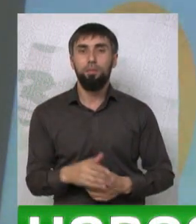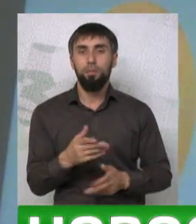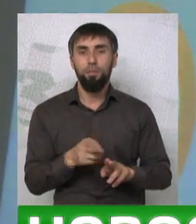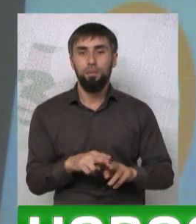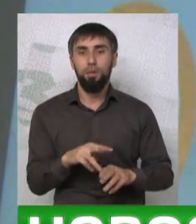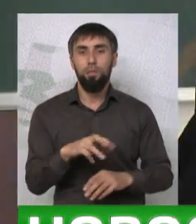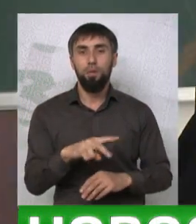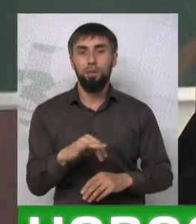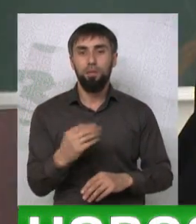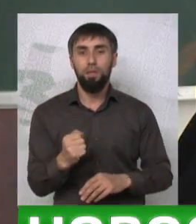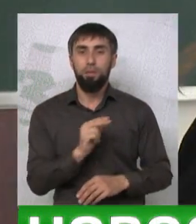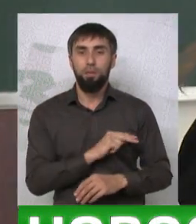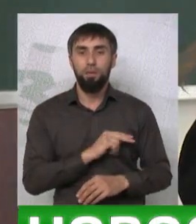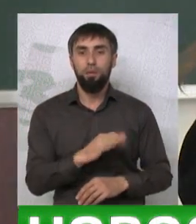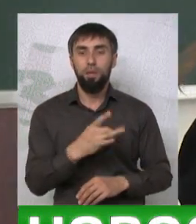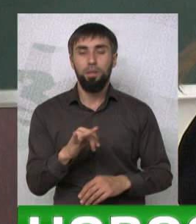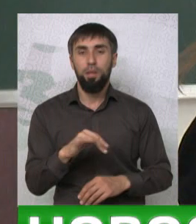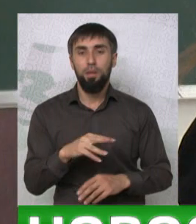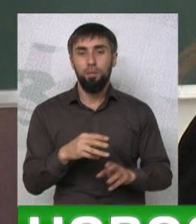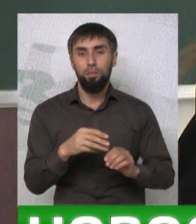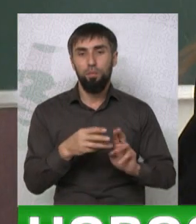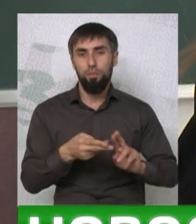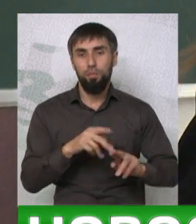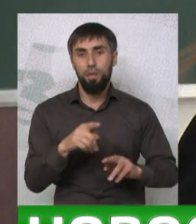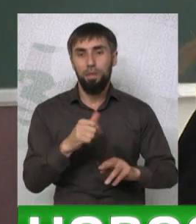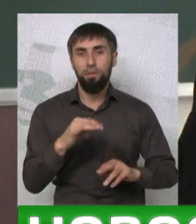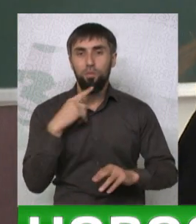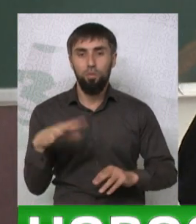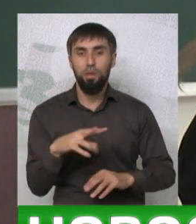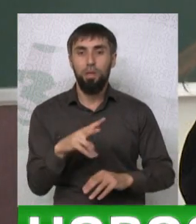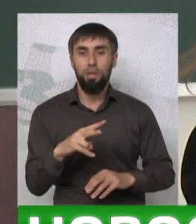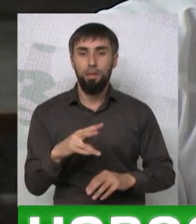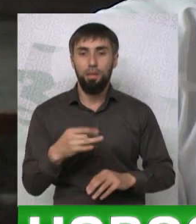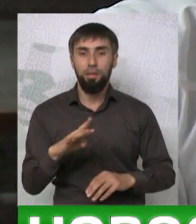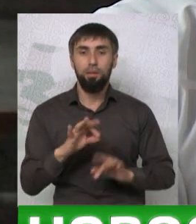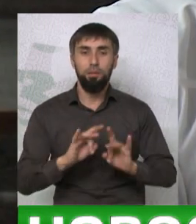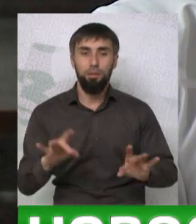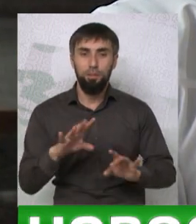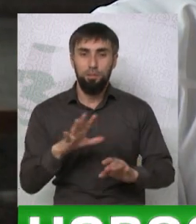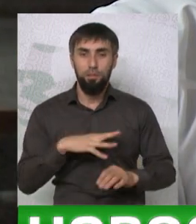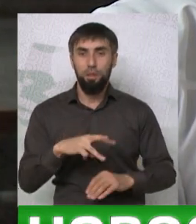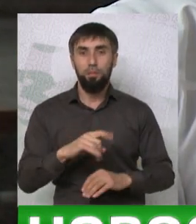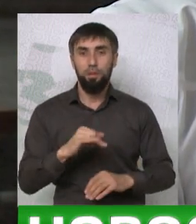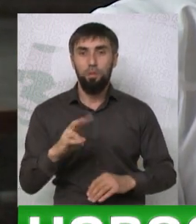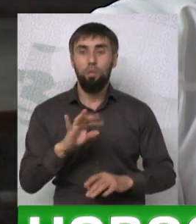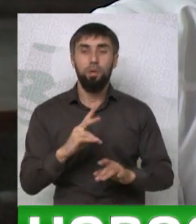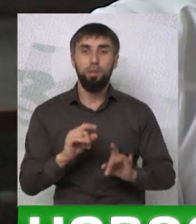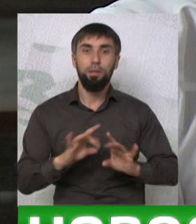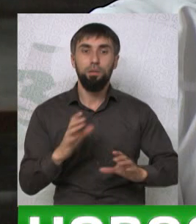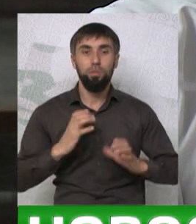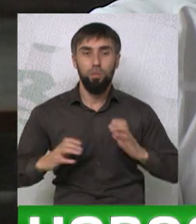Наталья Малышева, сотрудник Федерального медико-биологического агентства России, на лекции, проходящей в рамках донорского марафона. Она